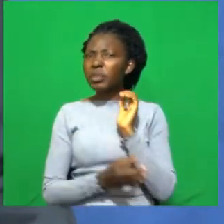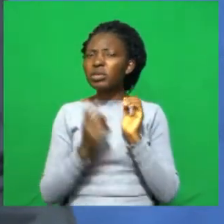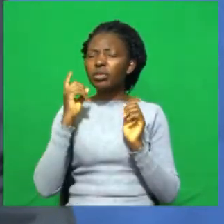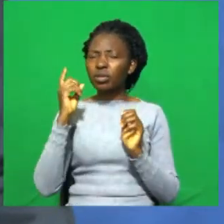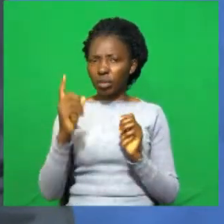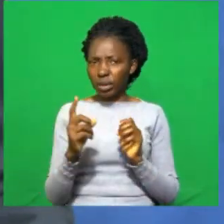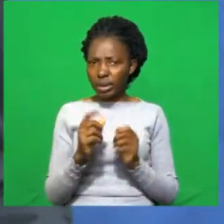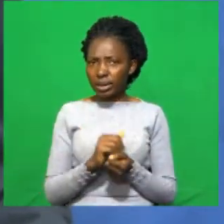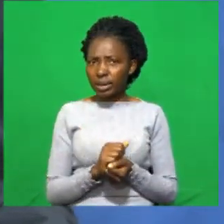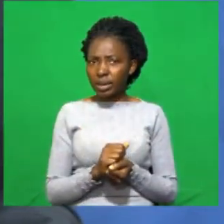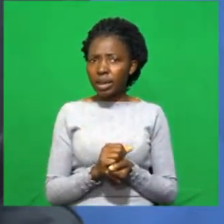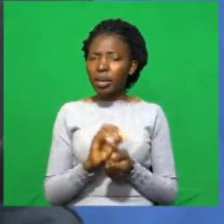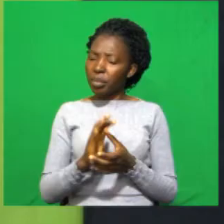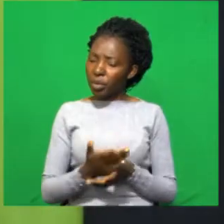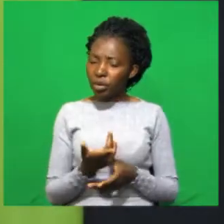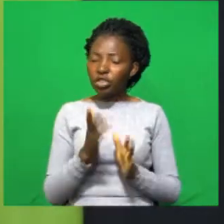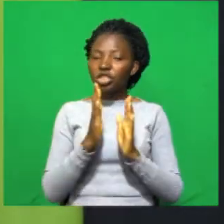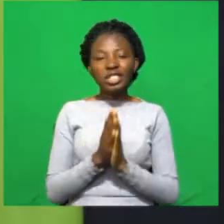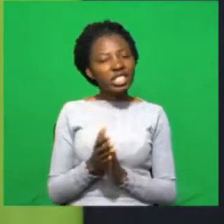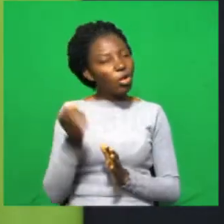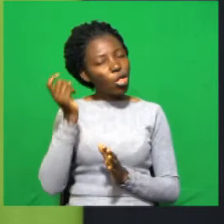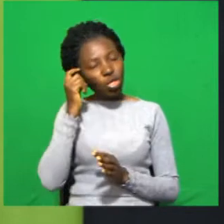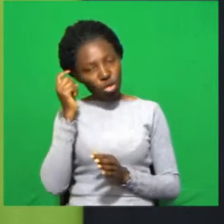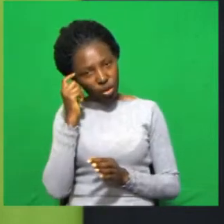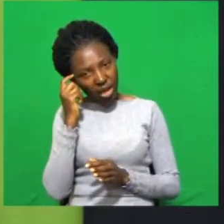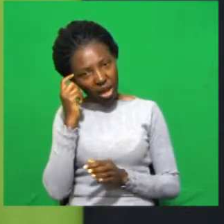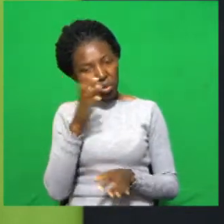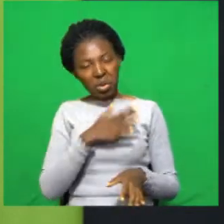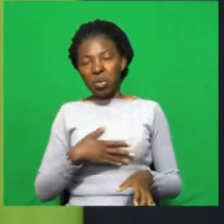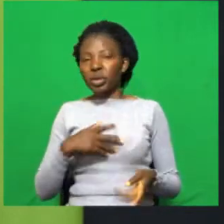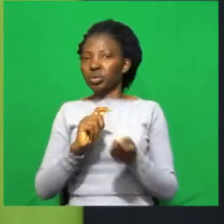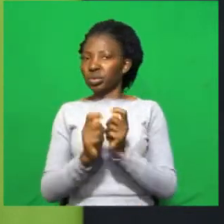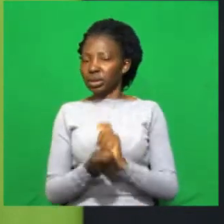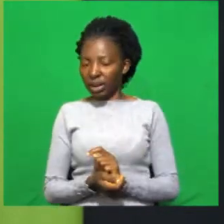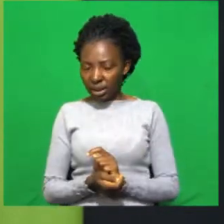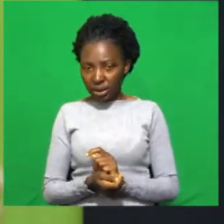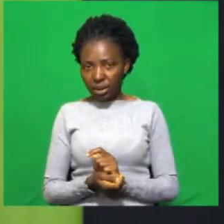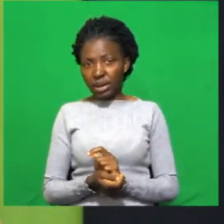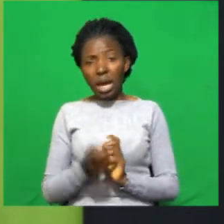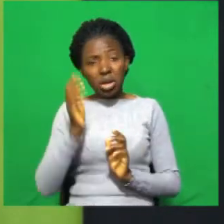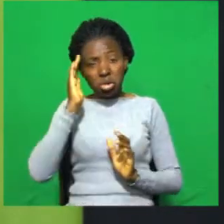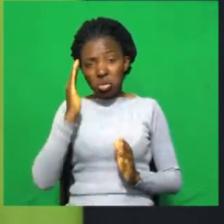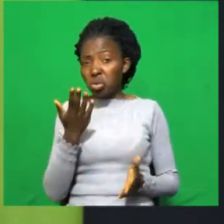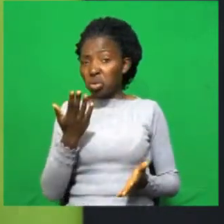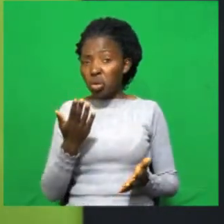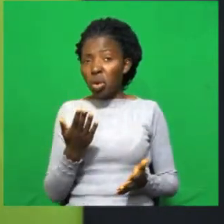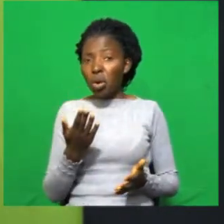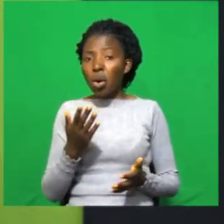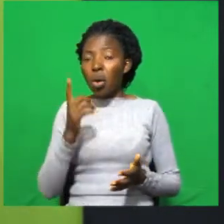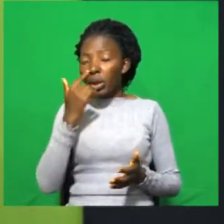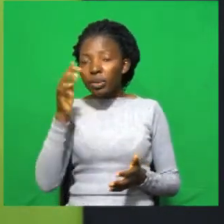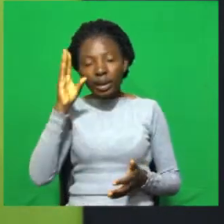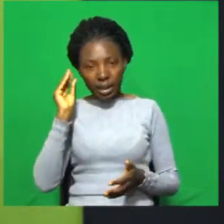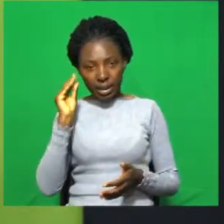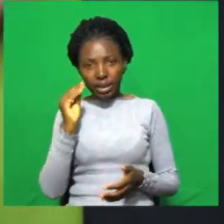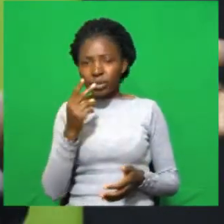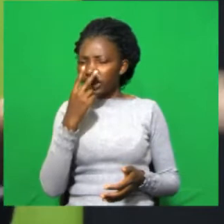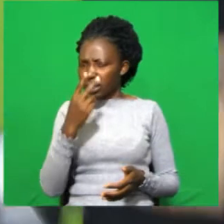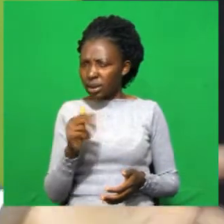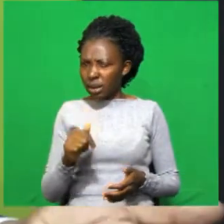Because pashanzwa vari kunzi vakafunga sekunge zvinonzi havana kuzobudirira kuchinja yeti patakadzidza takatoona